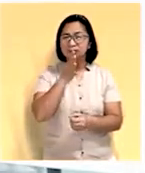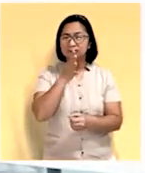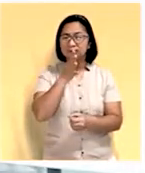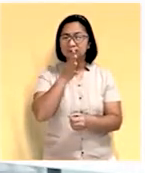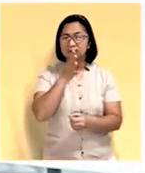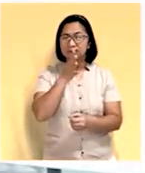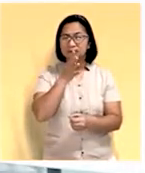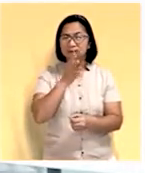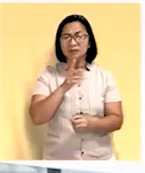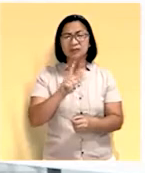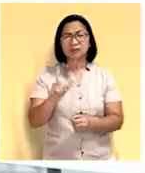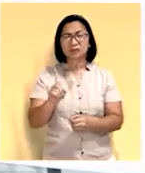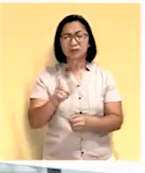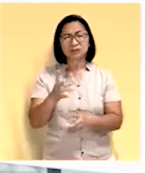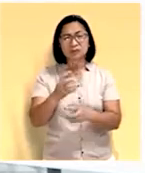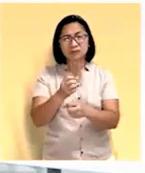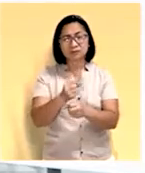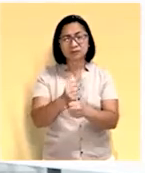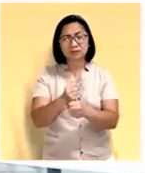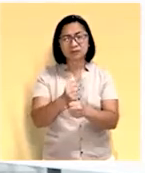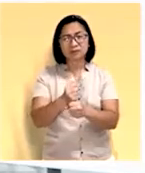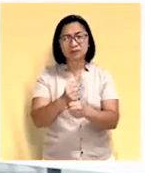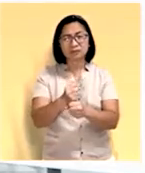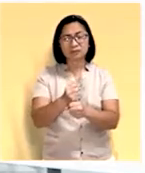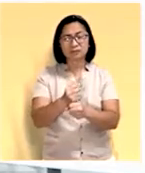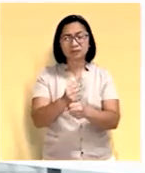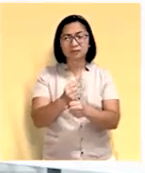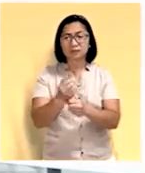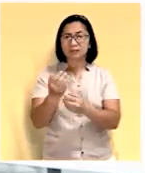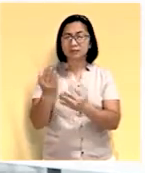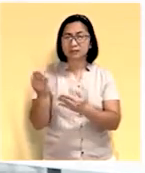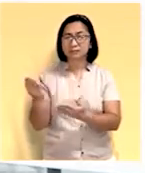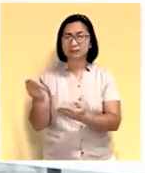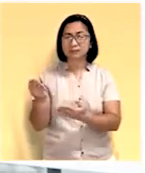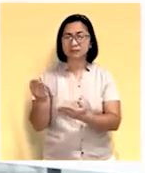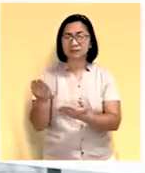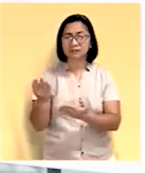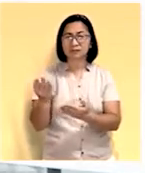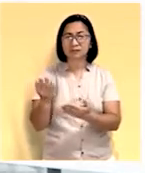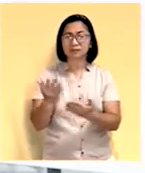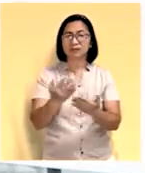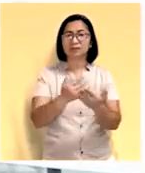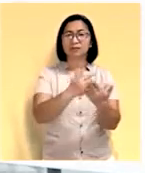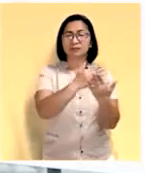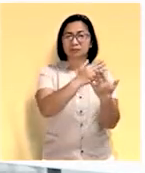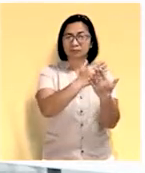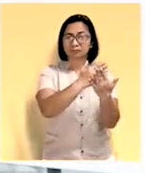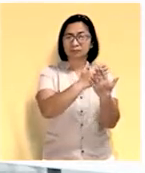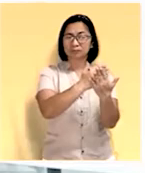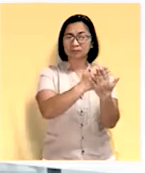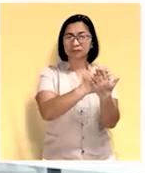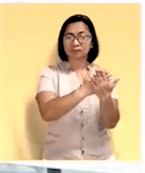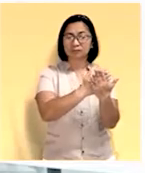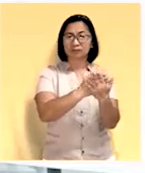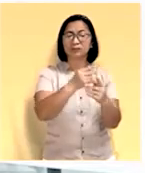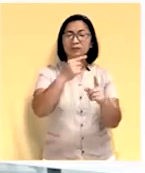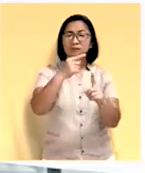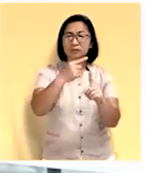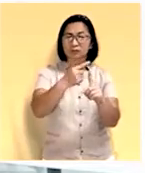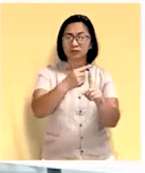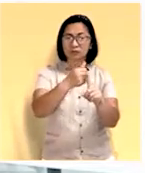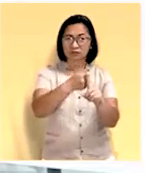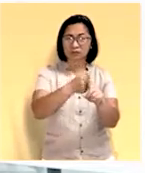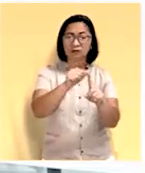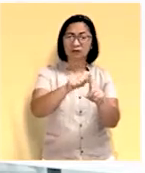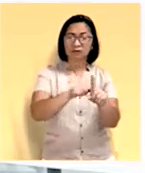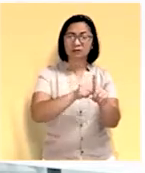Nay, ano po ang hawak nyo? Ah, ito? Listahan ito ng ating mga bayarin noong August at